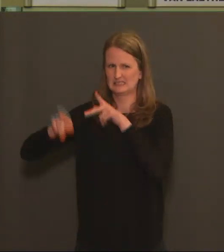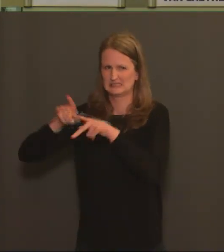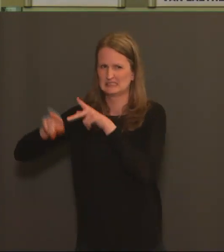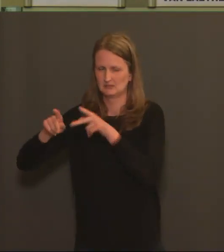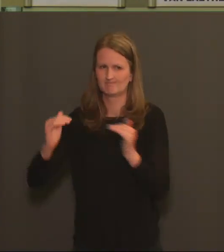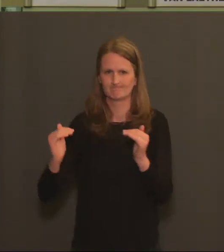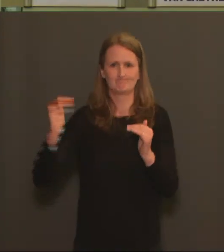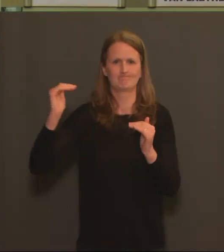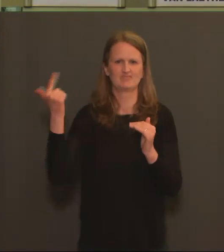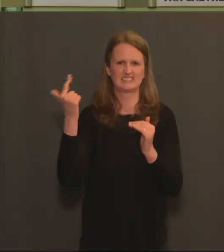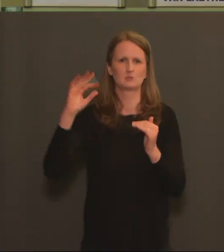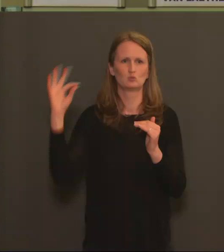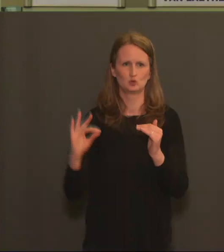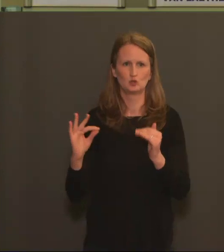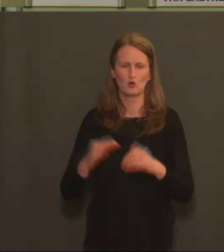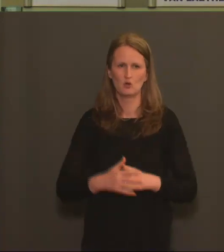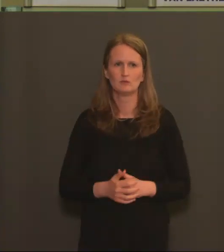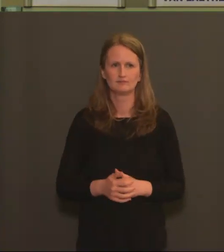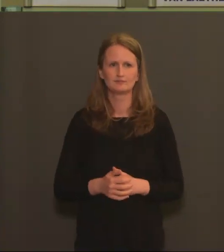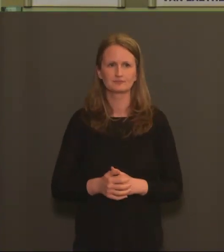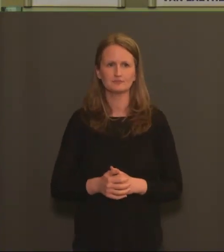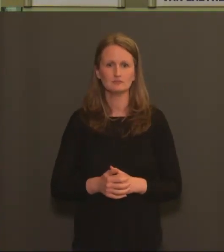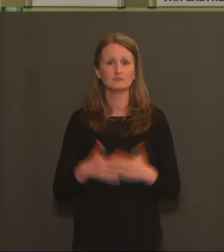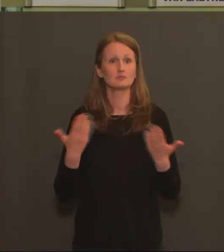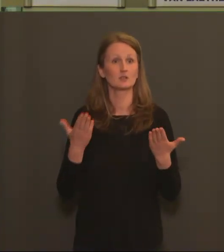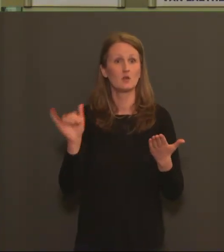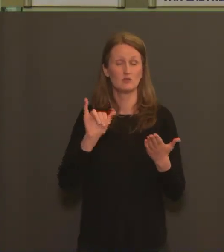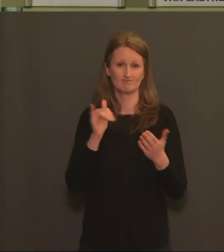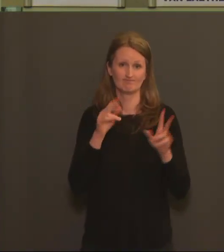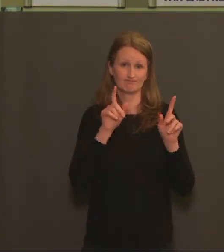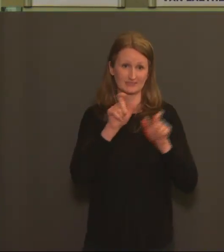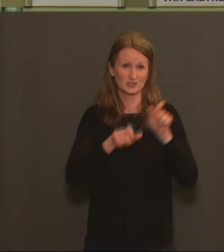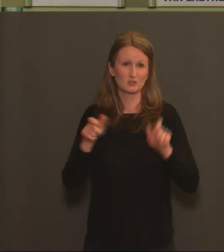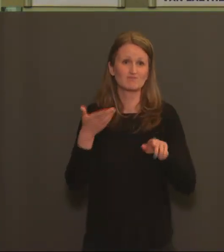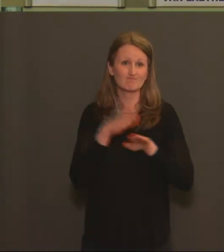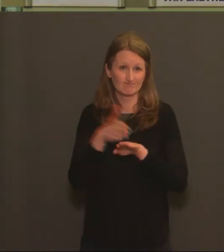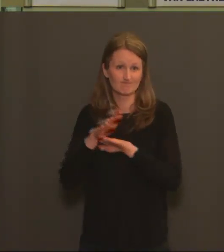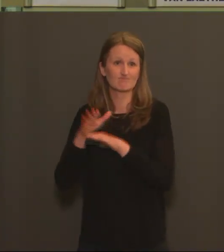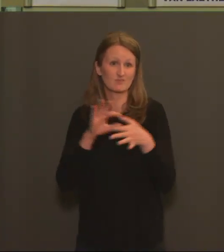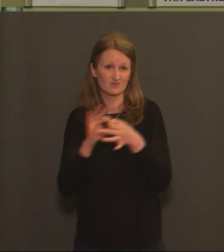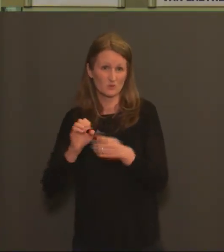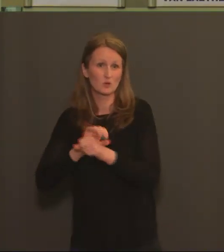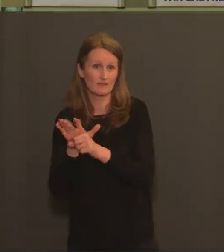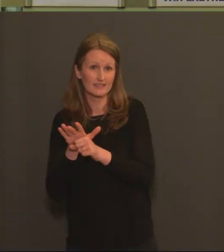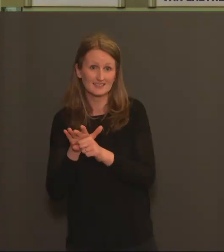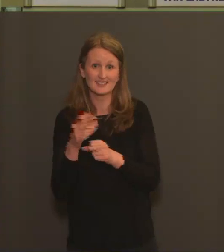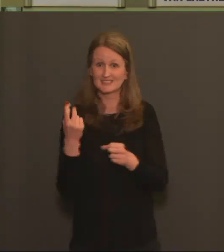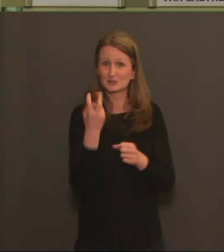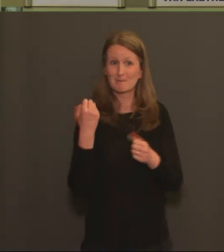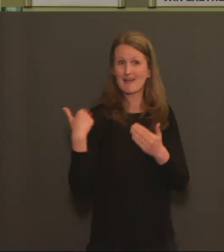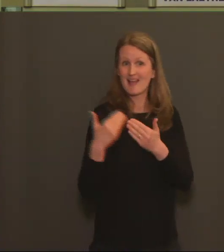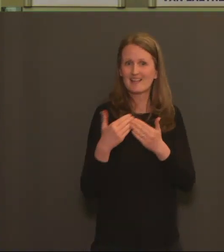Au niveau des décès, après plus de 2 semaines de diminution des décès, nous avons un nombre de décès à déplorer qui est en